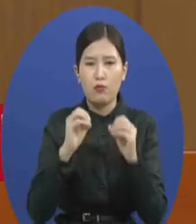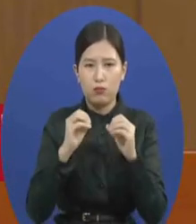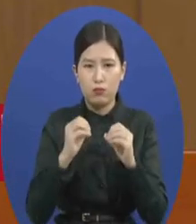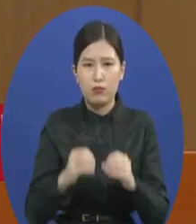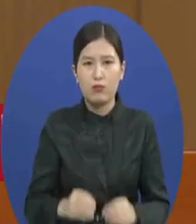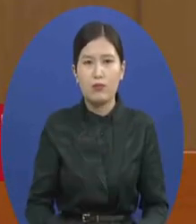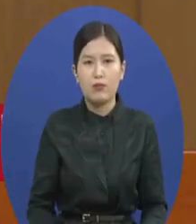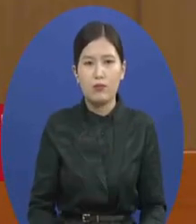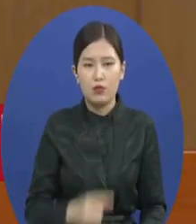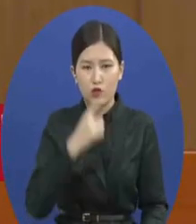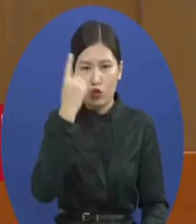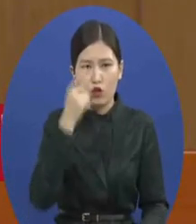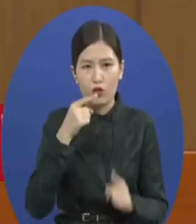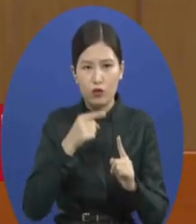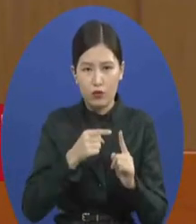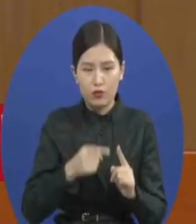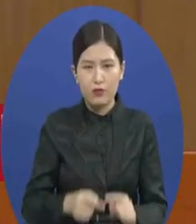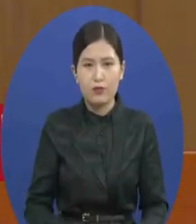төлбөрийг.